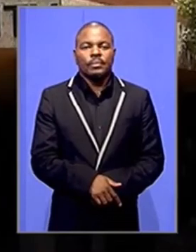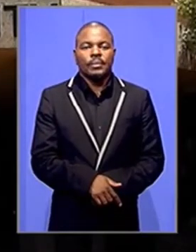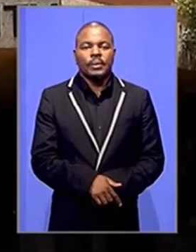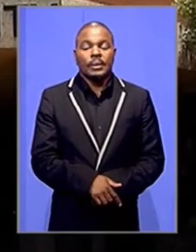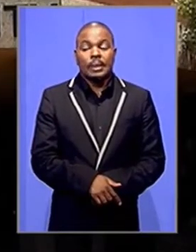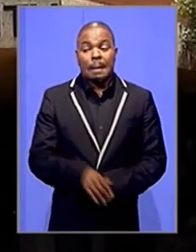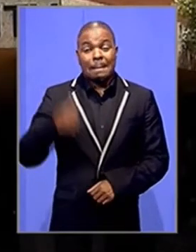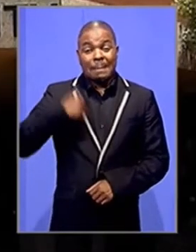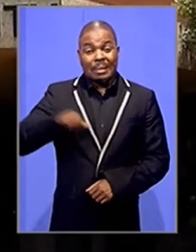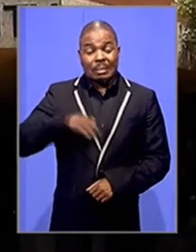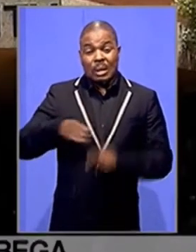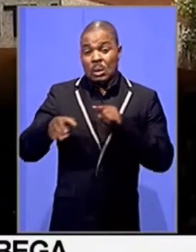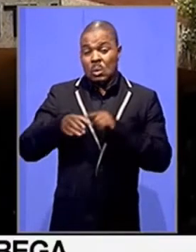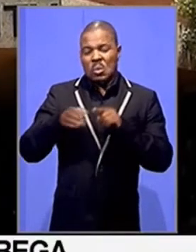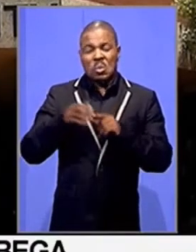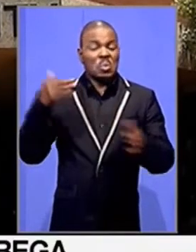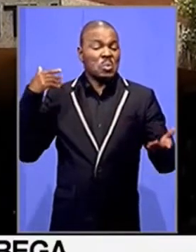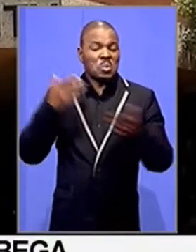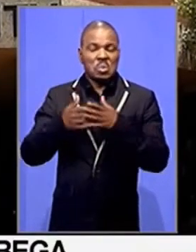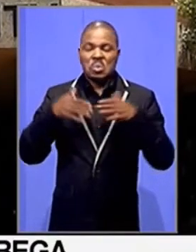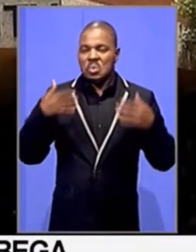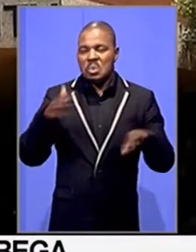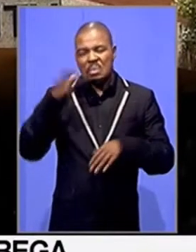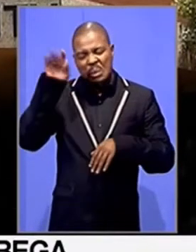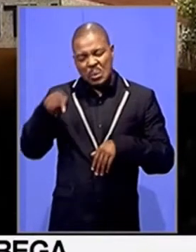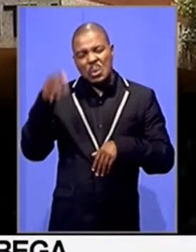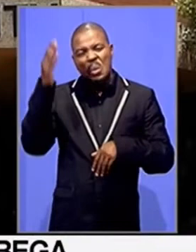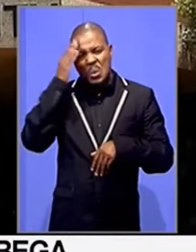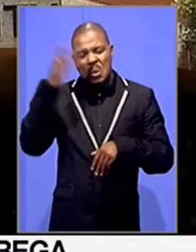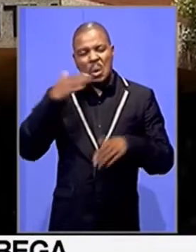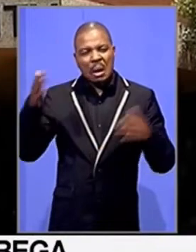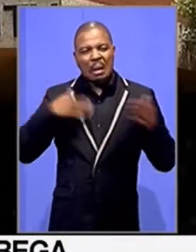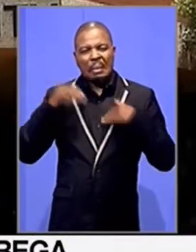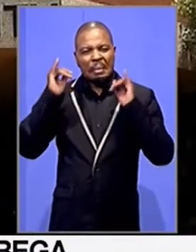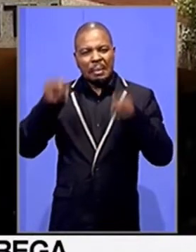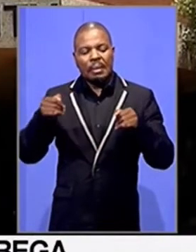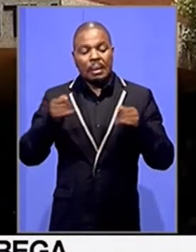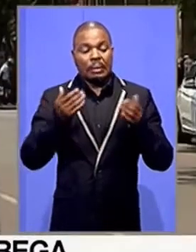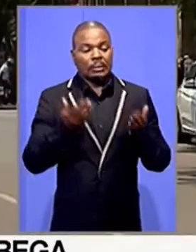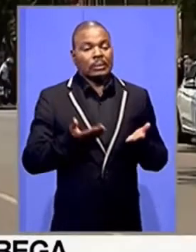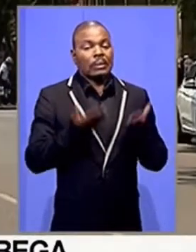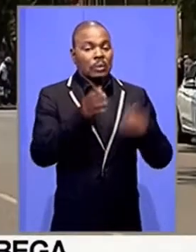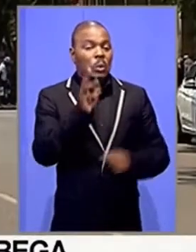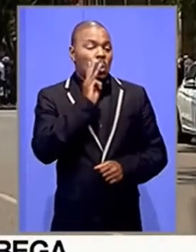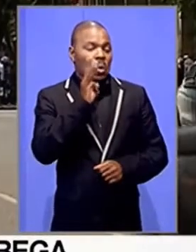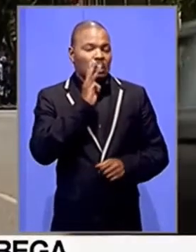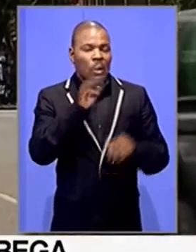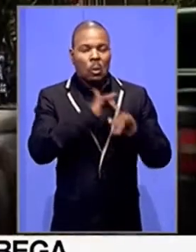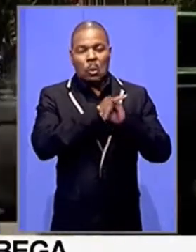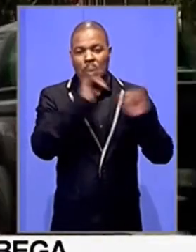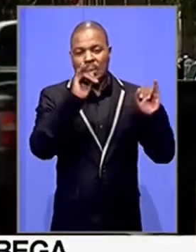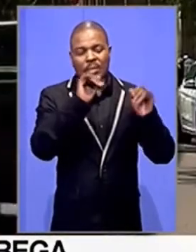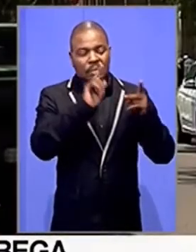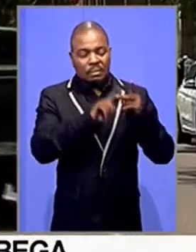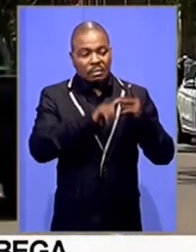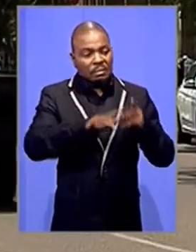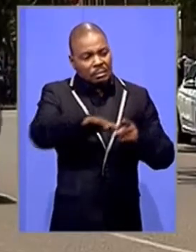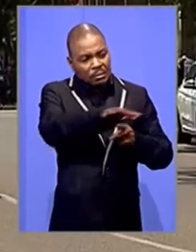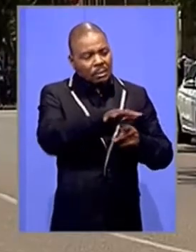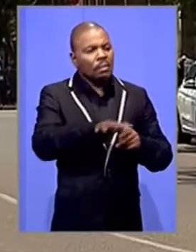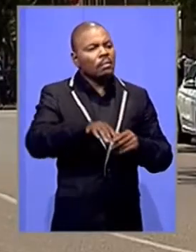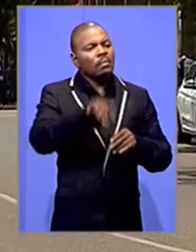Masepala wa Madibeng o sa le o itsege ka tsamaiso e e sokameng. Thebolelo ya metsi e santse e le bokoa le fa gone lefelo leno le